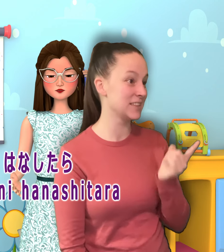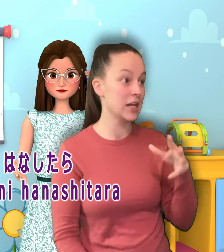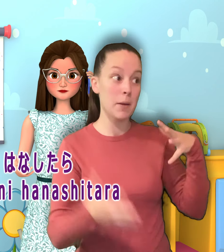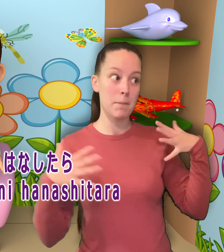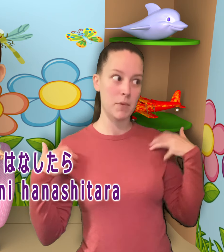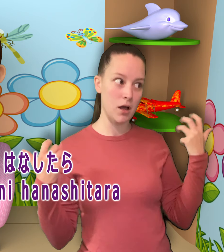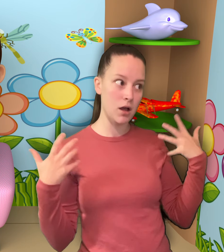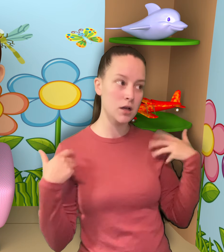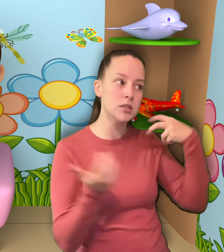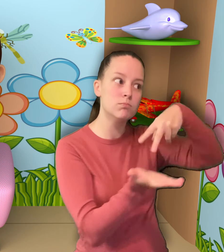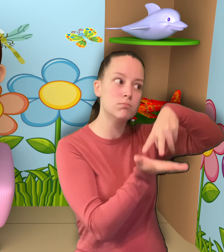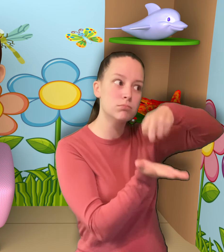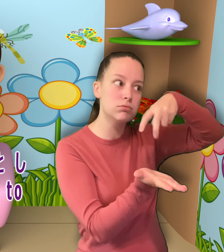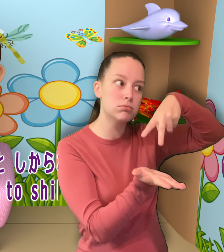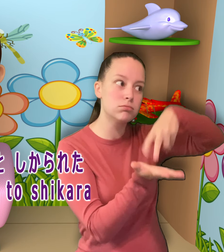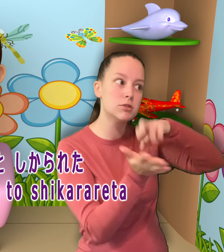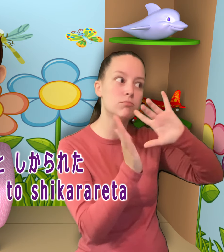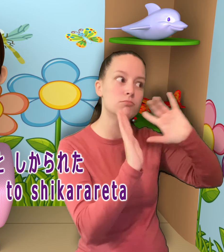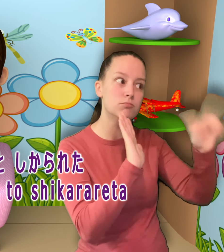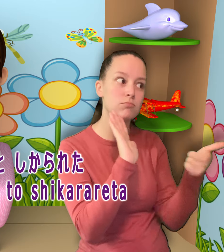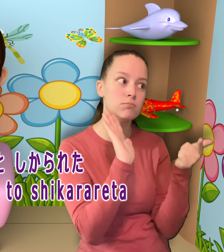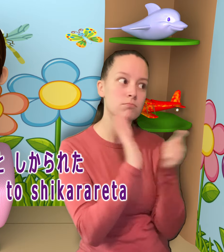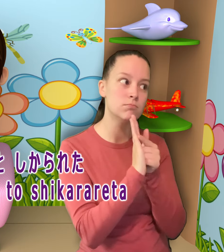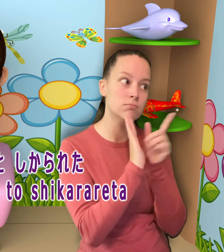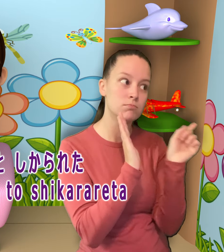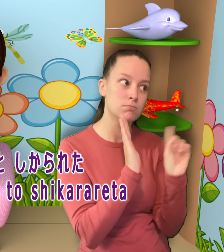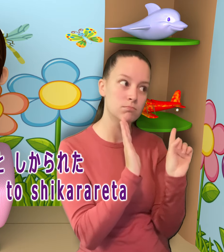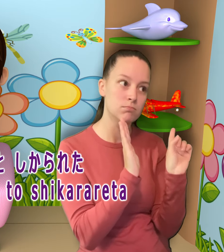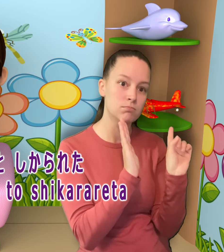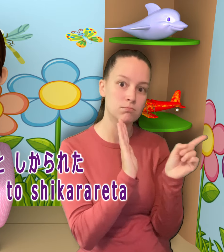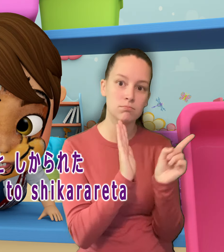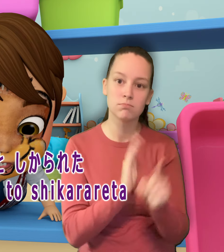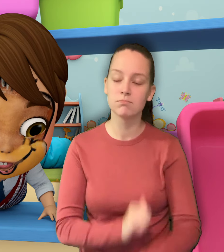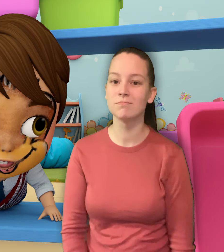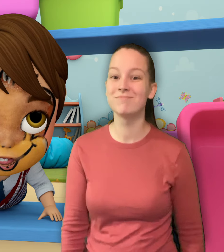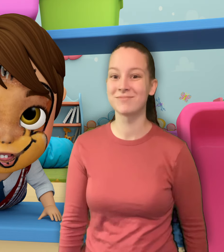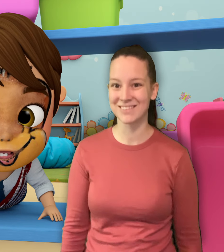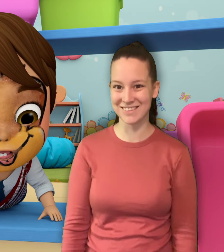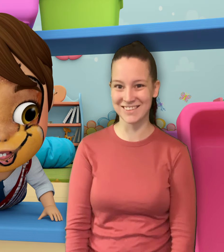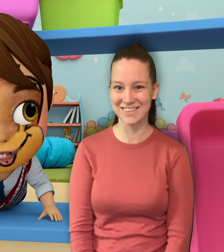theNoJonthe